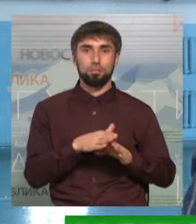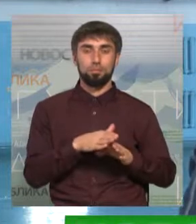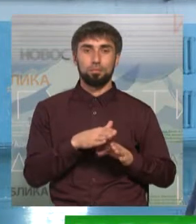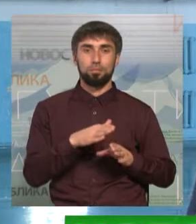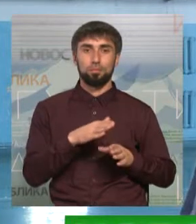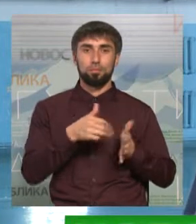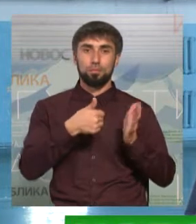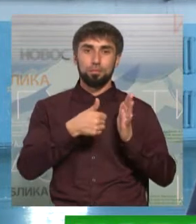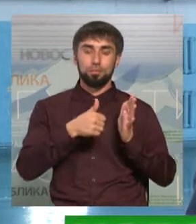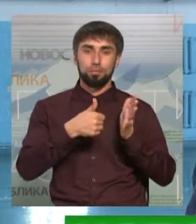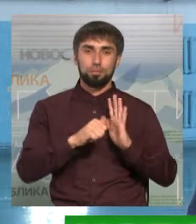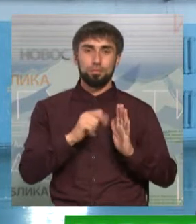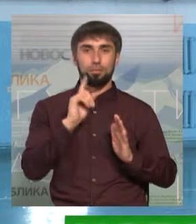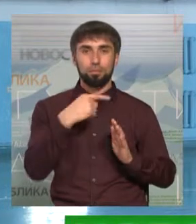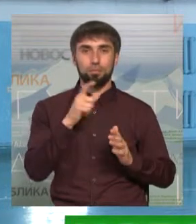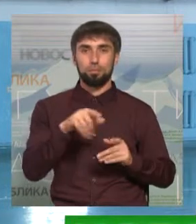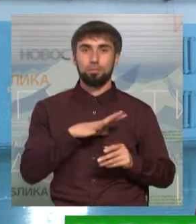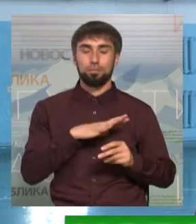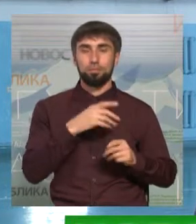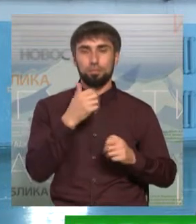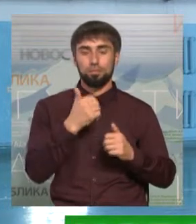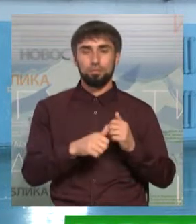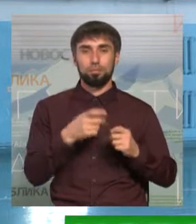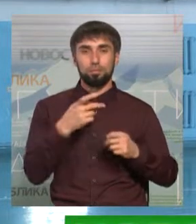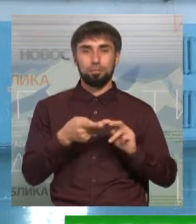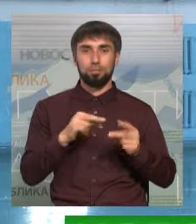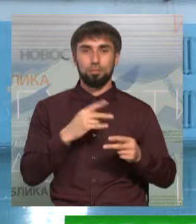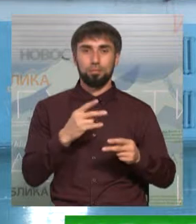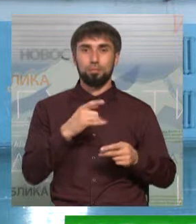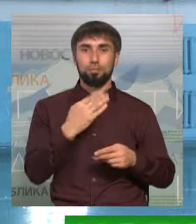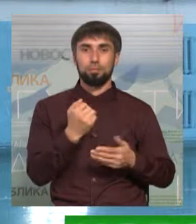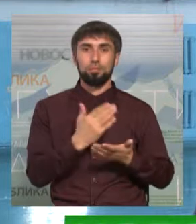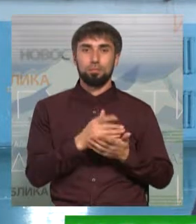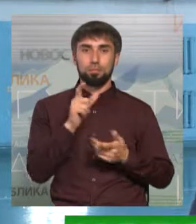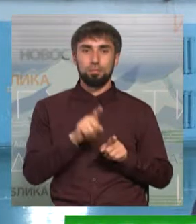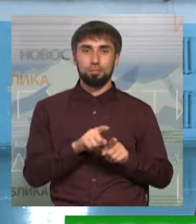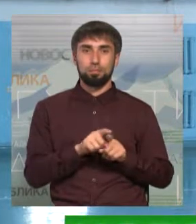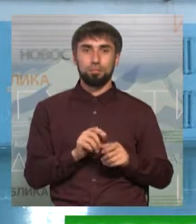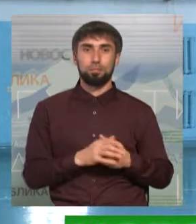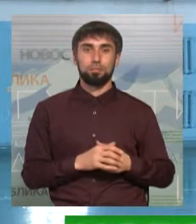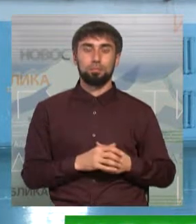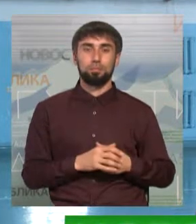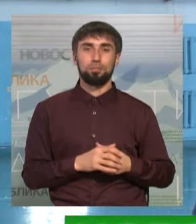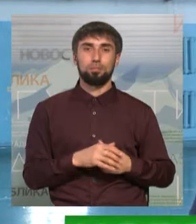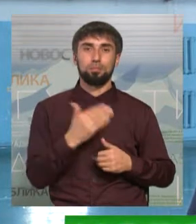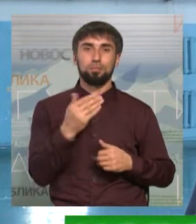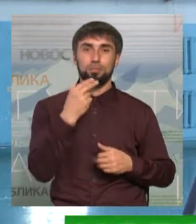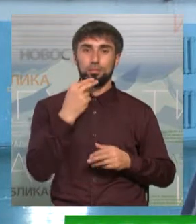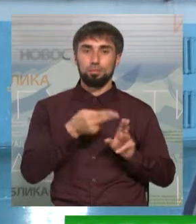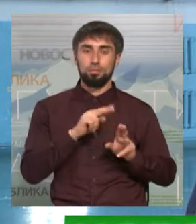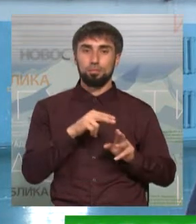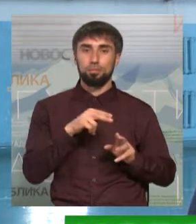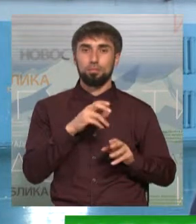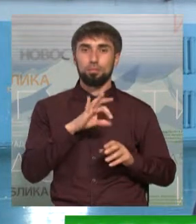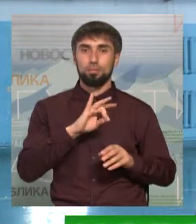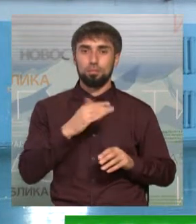только приходят, они не в годность приходят. Также есть пневматический ключ, который поднимает скоростные качества спортсмена.